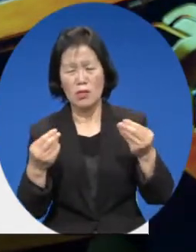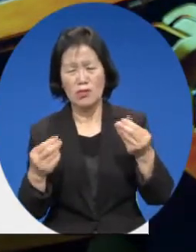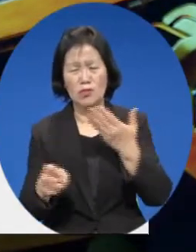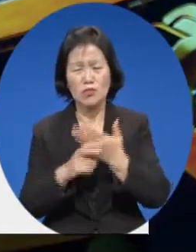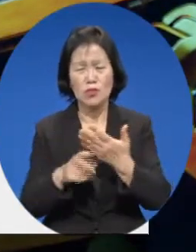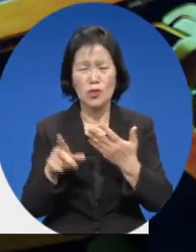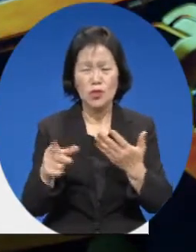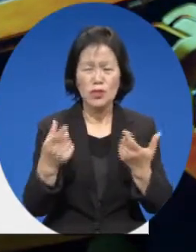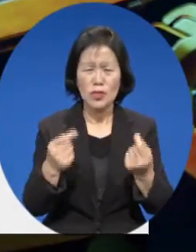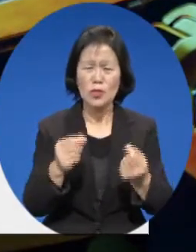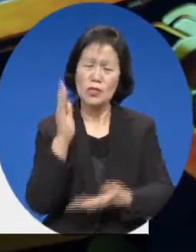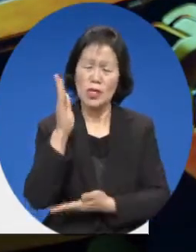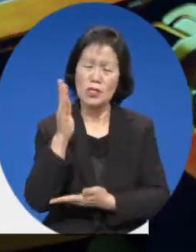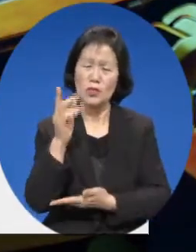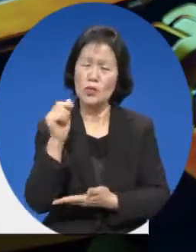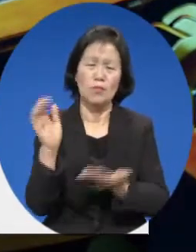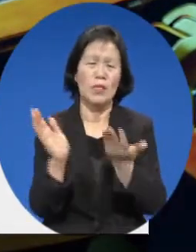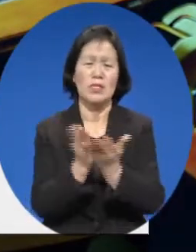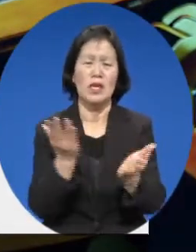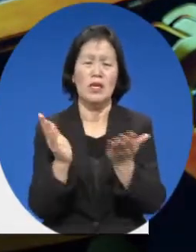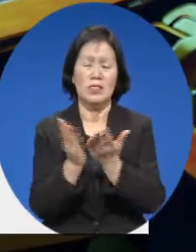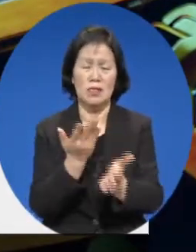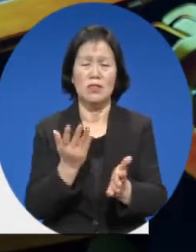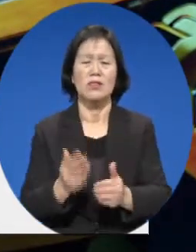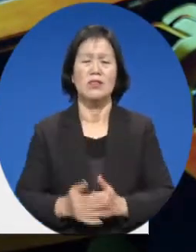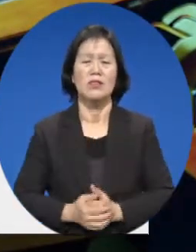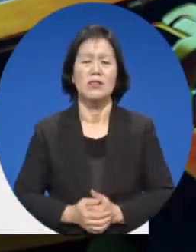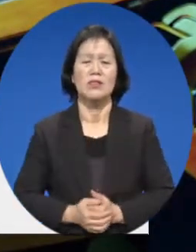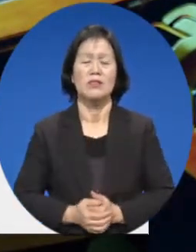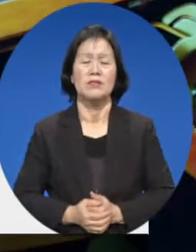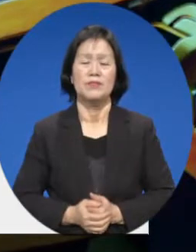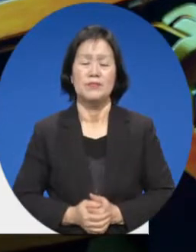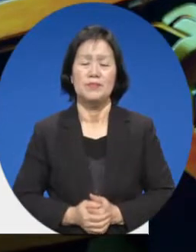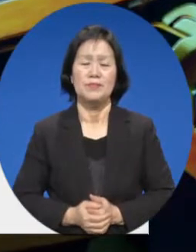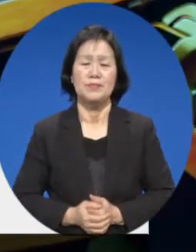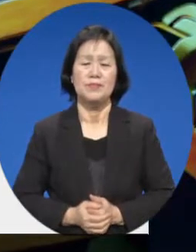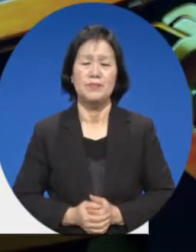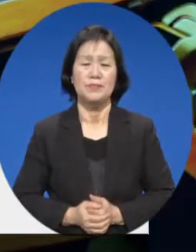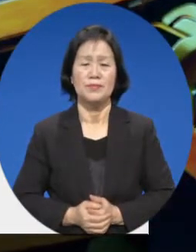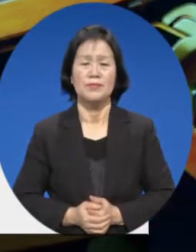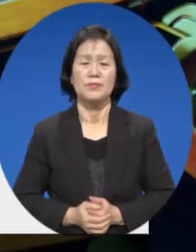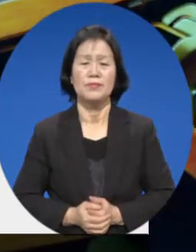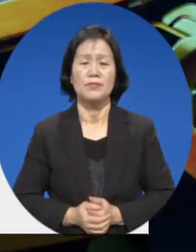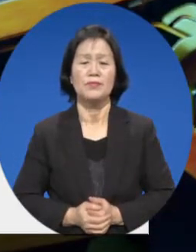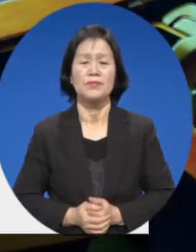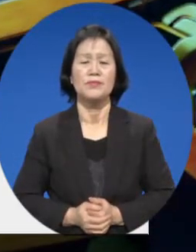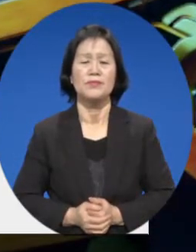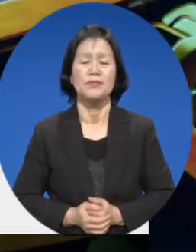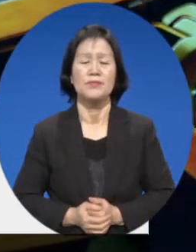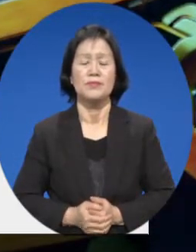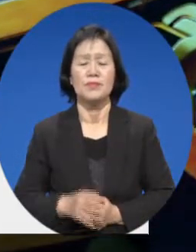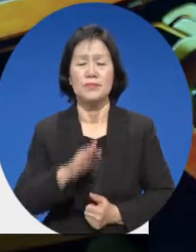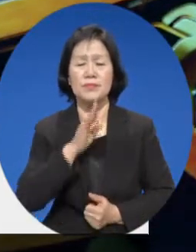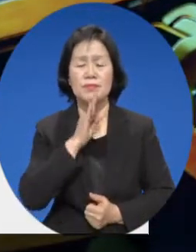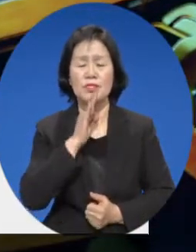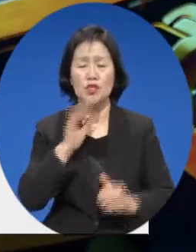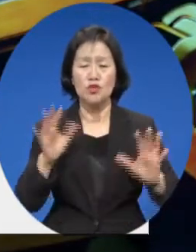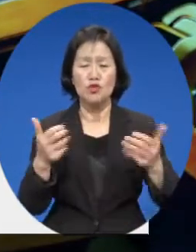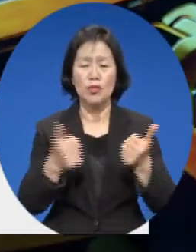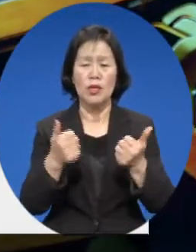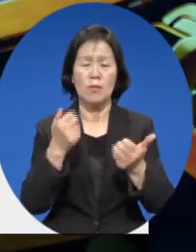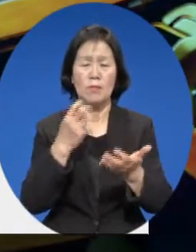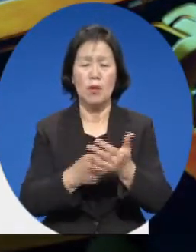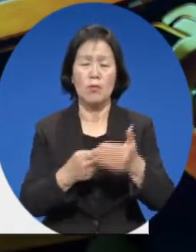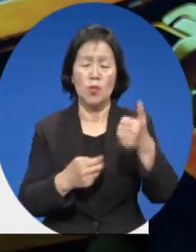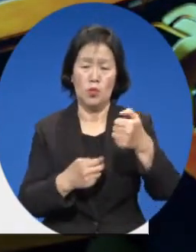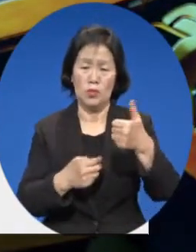것처럼 얘기하는 거 자체도 우선은 법전으로서 말씀드리기가 좀 곤란하다 그 좀 부정 잘하는 생각하는데요 실제로 지금 그 국회법 55조